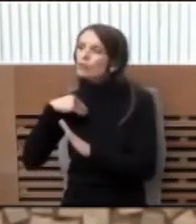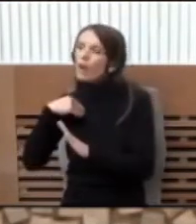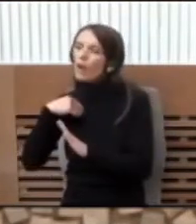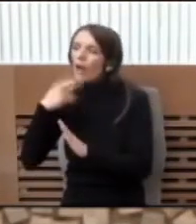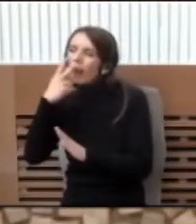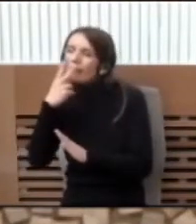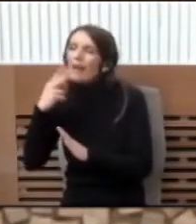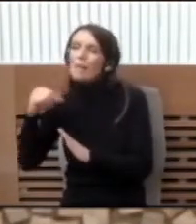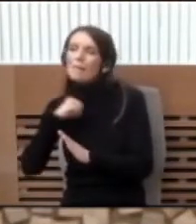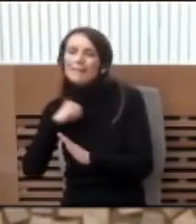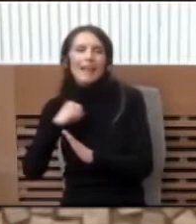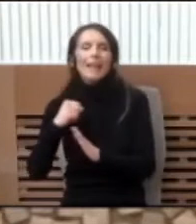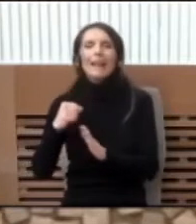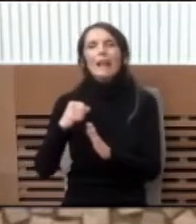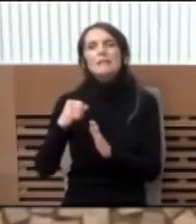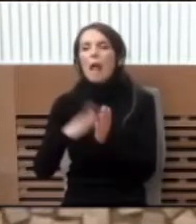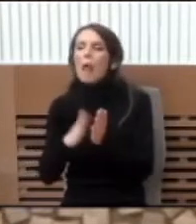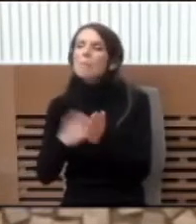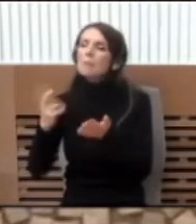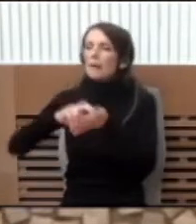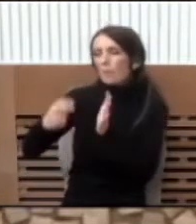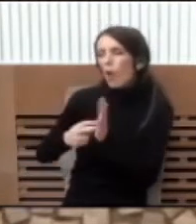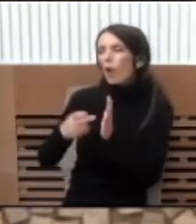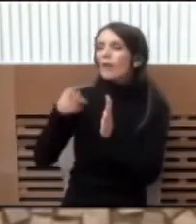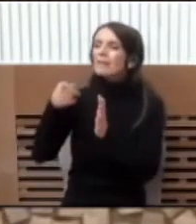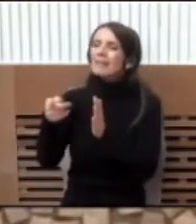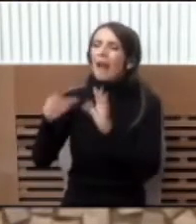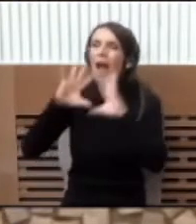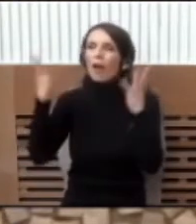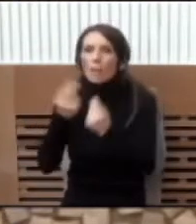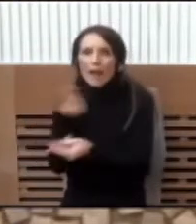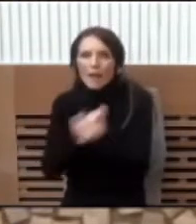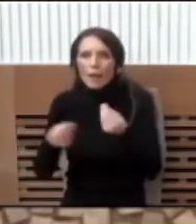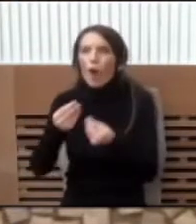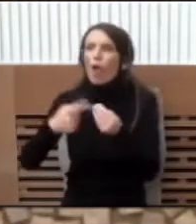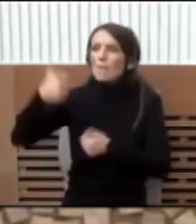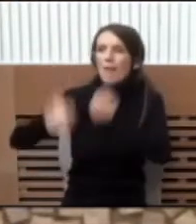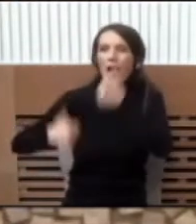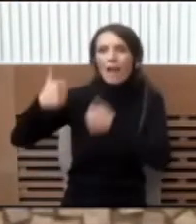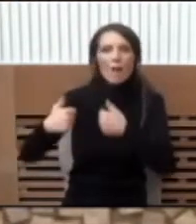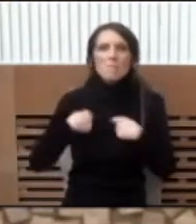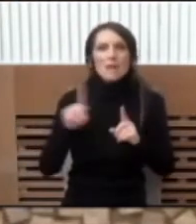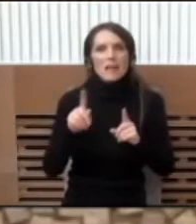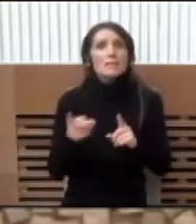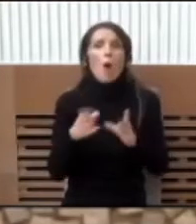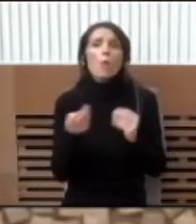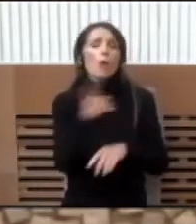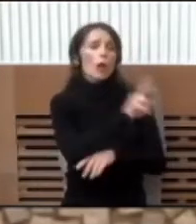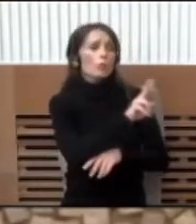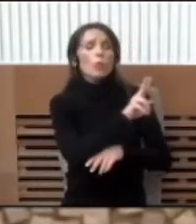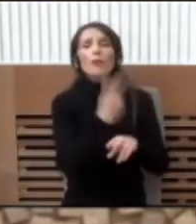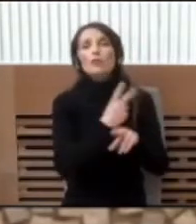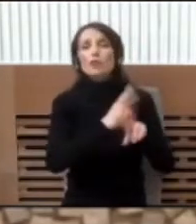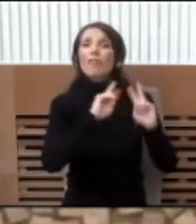u nekim drugim sferama, poput politike, globalne ekonomije i nadmetanja na tom terenu, kao što su radile mnoge zemlje u svetu.